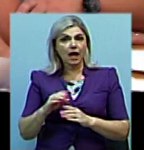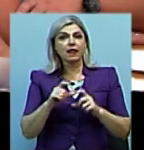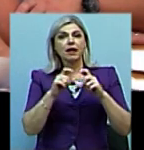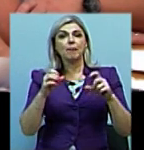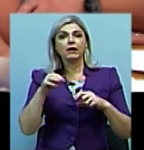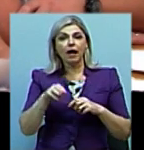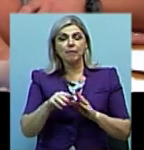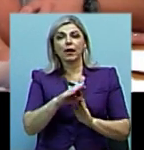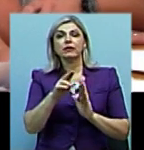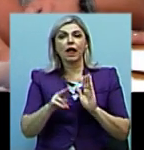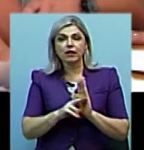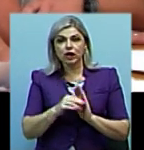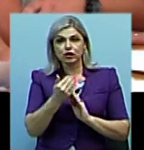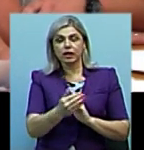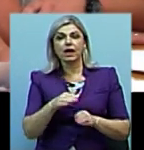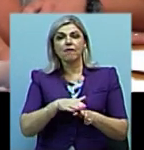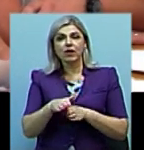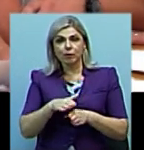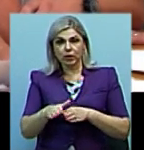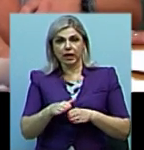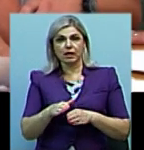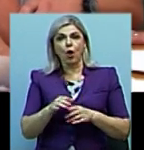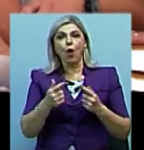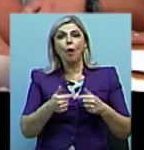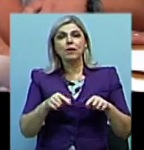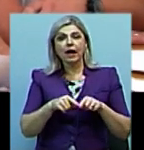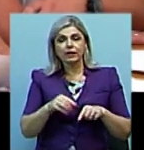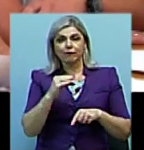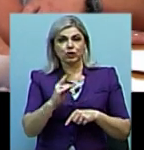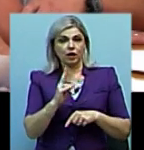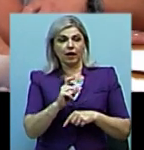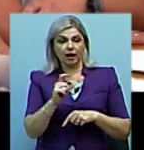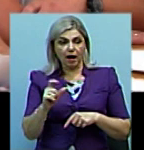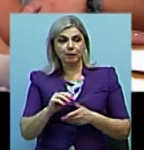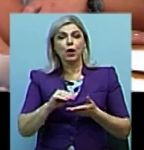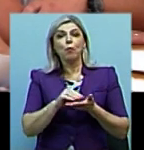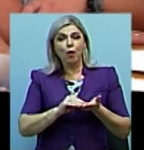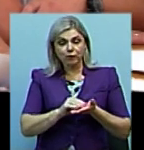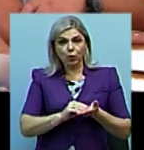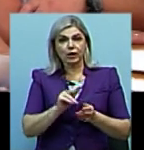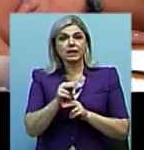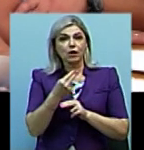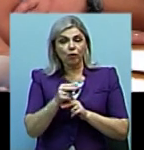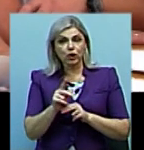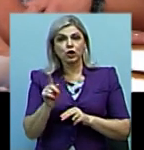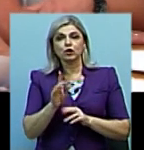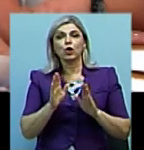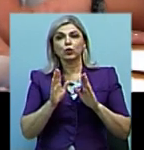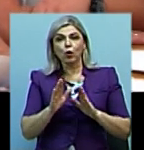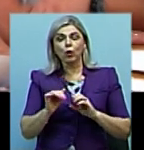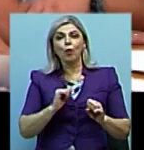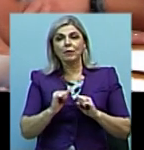зокрема, здійснення управління об'єктами житлово-комунального господарства. Опять же, зауважую, що тільки в частині управління